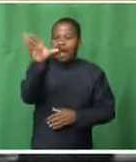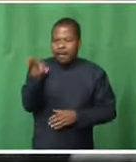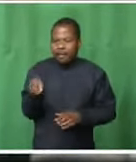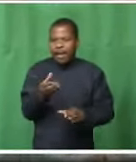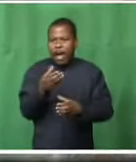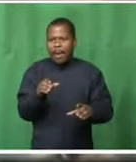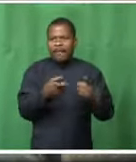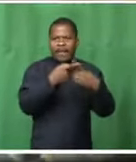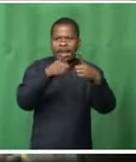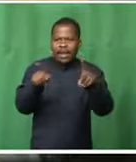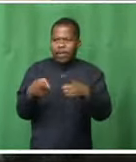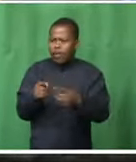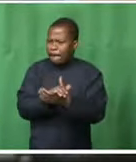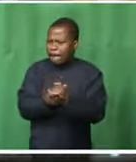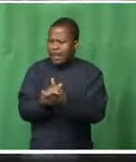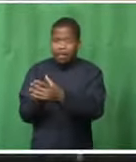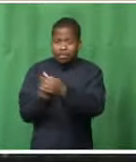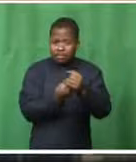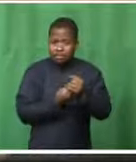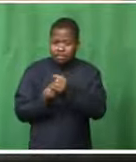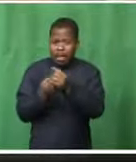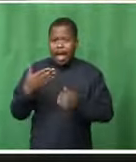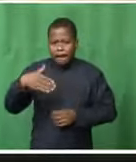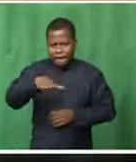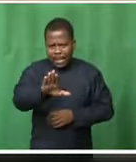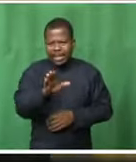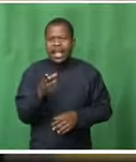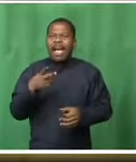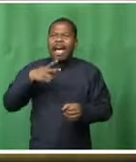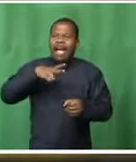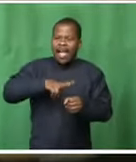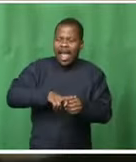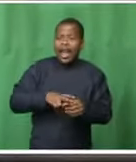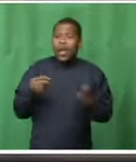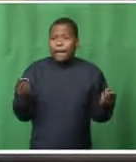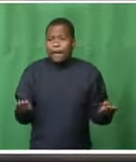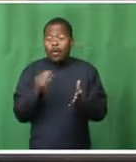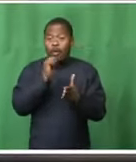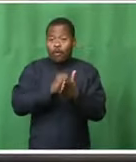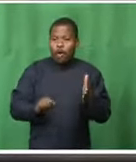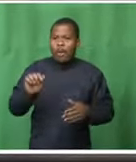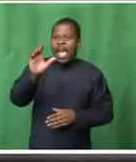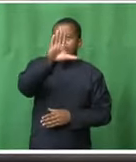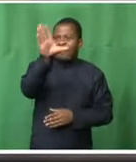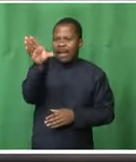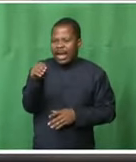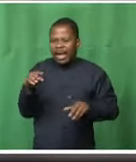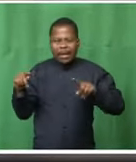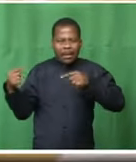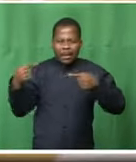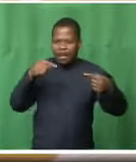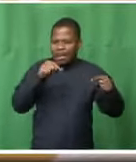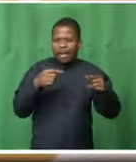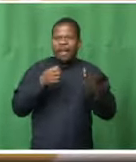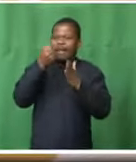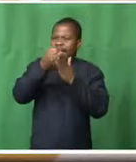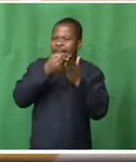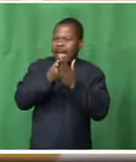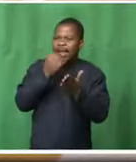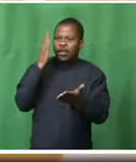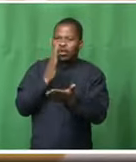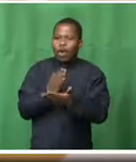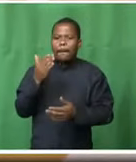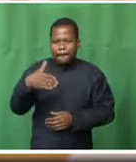yabe yimbumbe kuliwe netento letibanga kuthi bamvu base-Afrika bajikelane bodwa